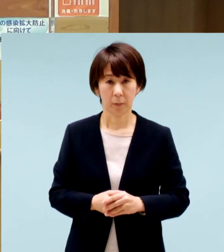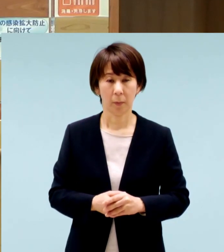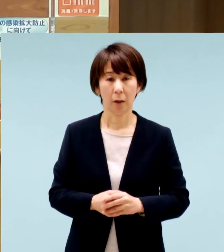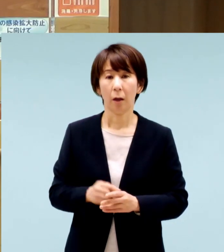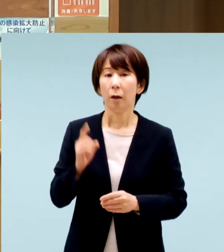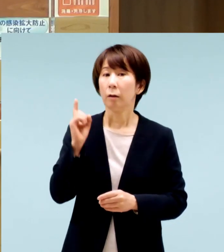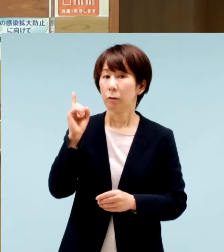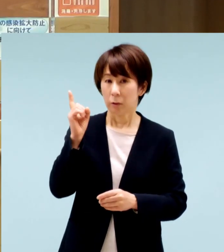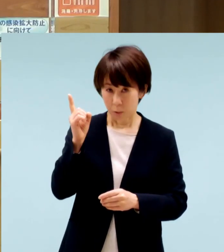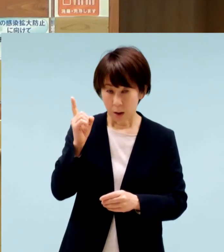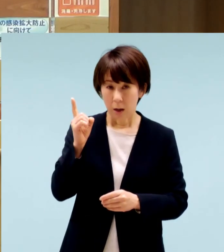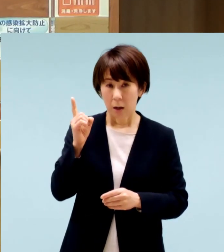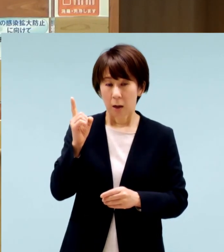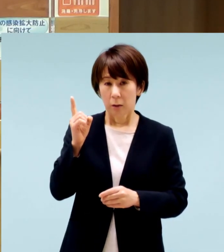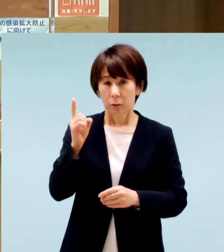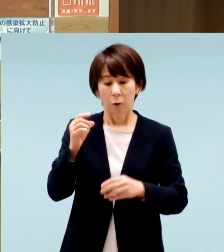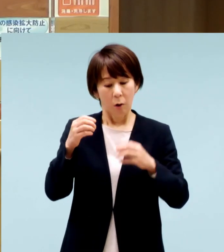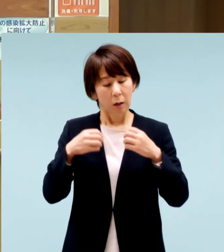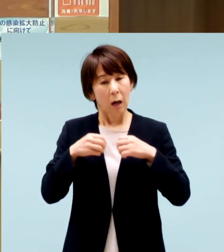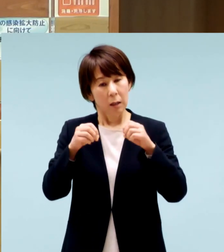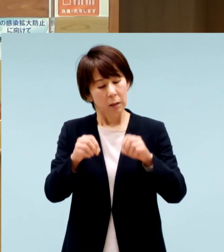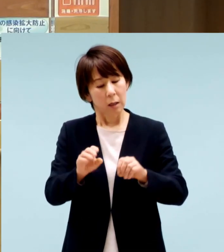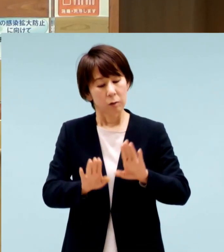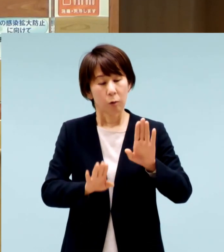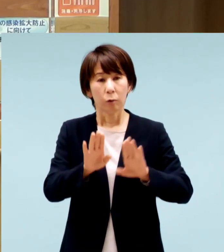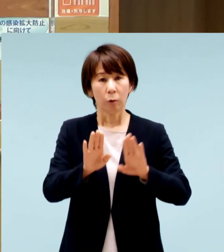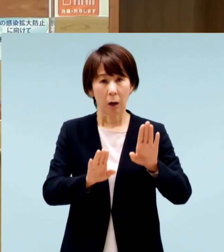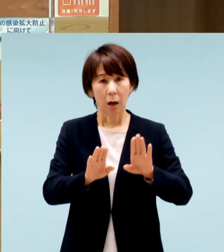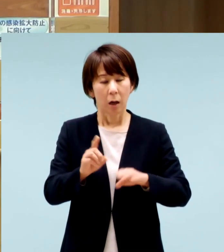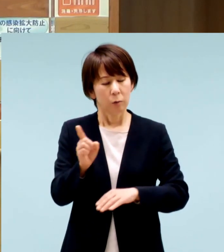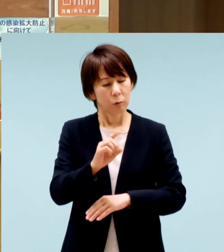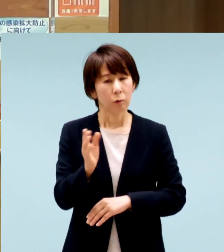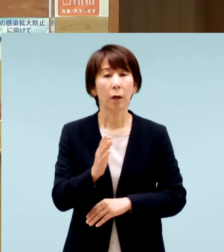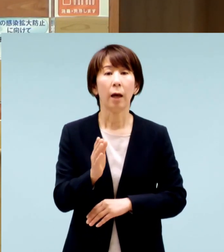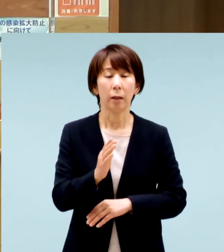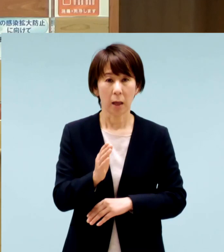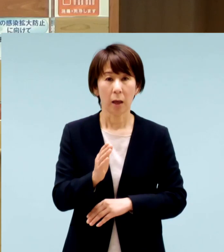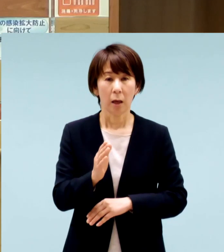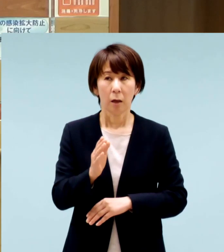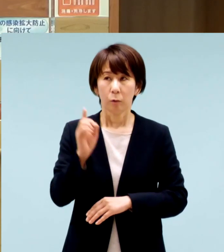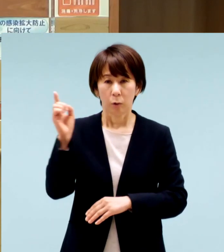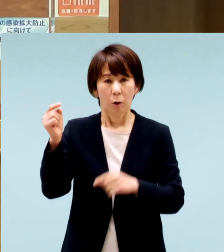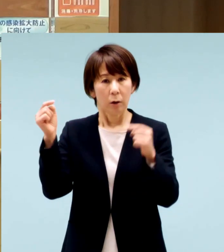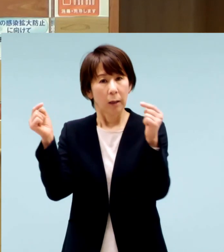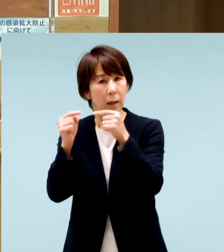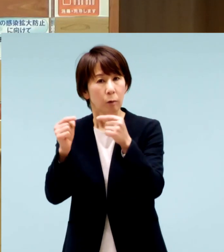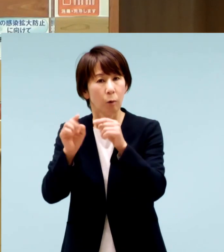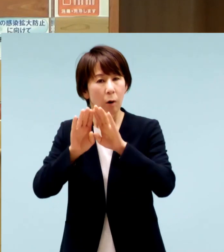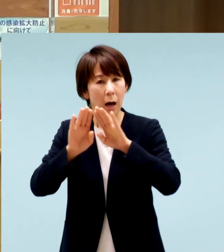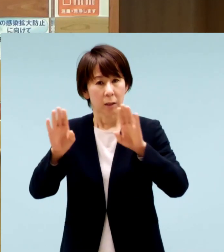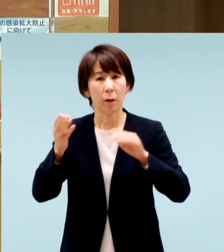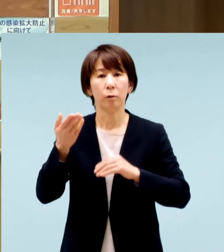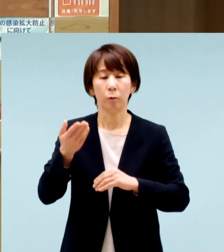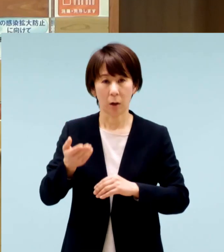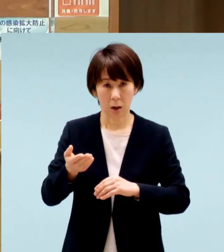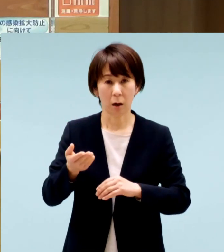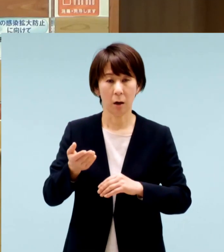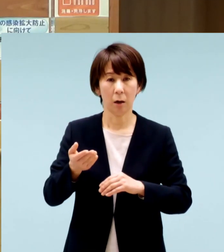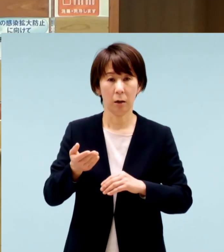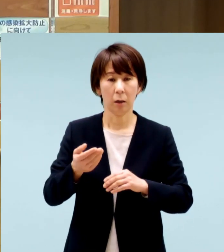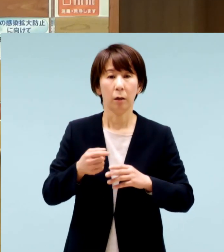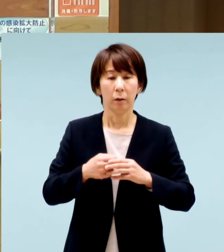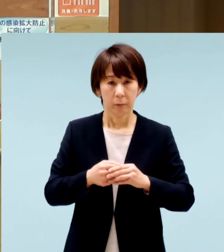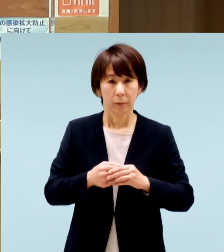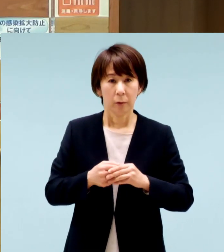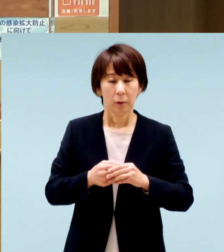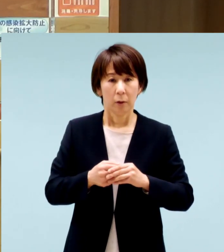れぐらいの、状況になるとですね、検討していくのかっていうことについては、もう少し運